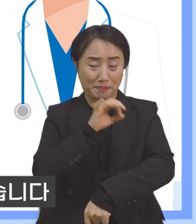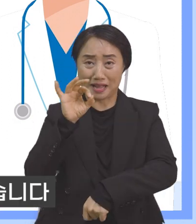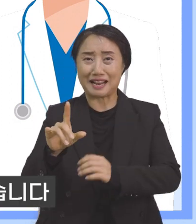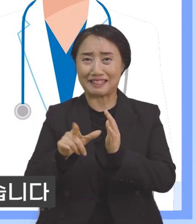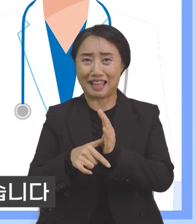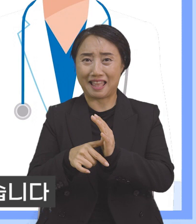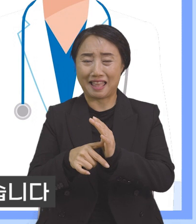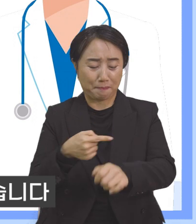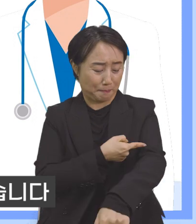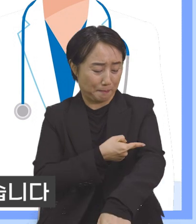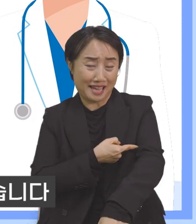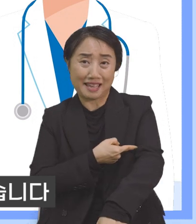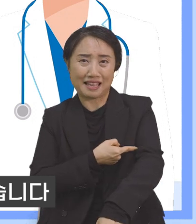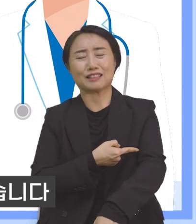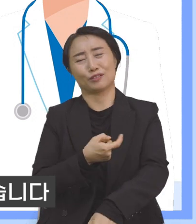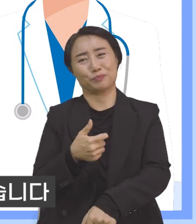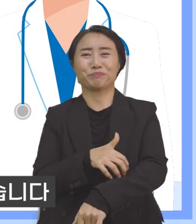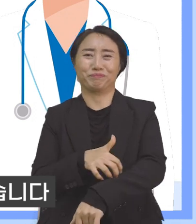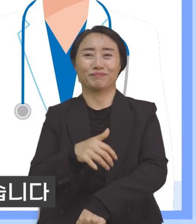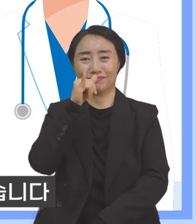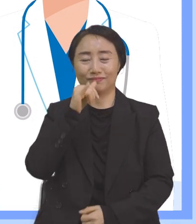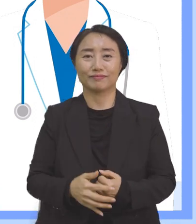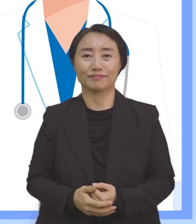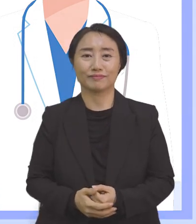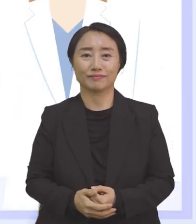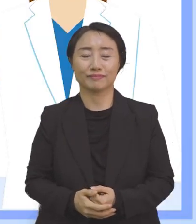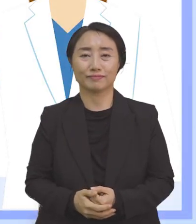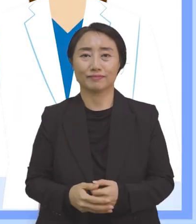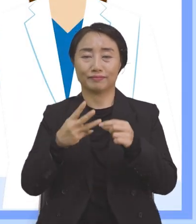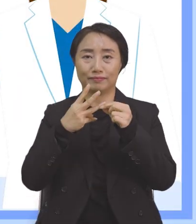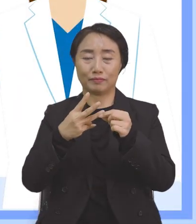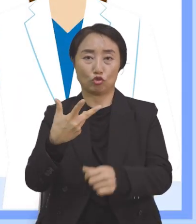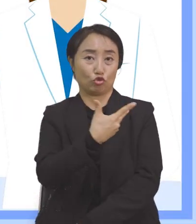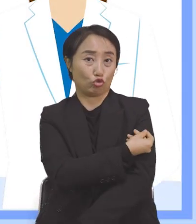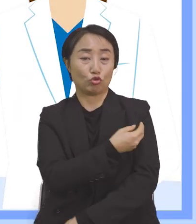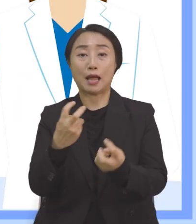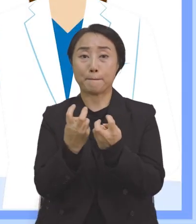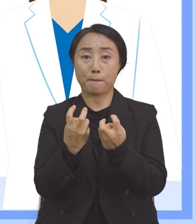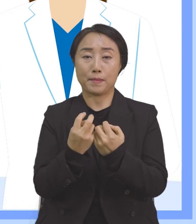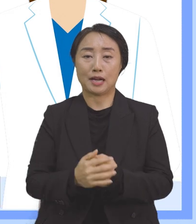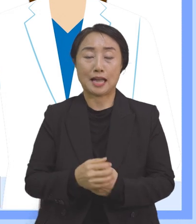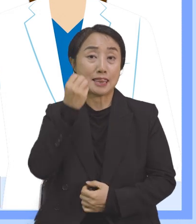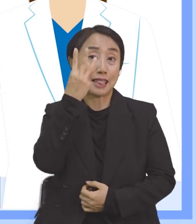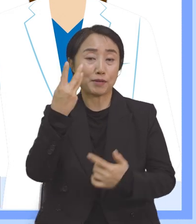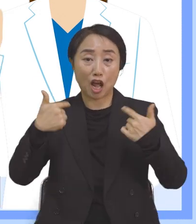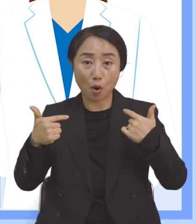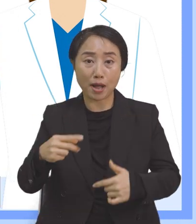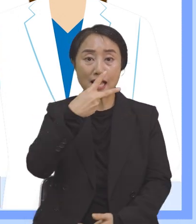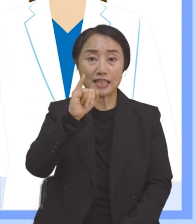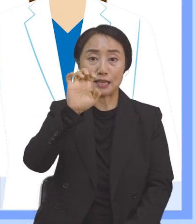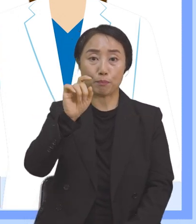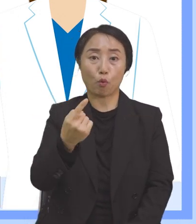시에는 피부에 작은 절개를 해야 한다는 단점이 있습니다. 세 번째는 주사요법입니다.